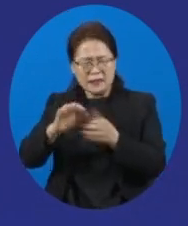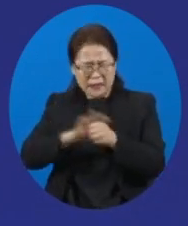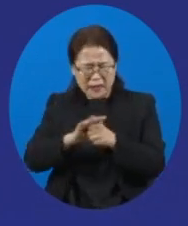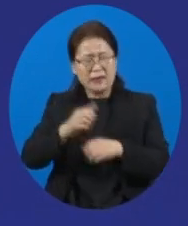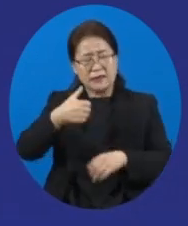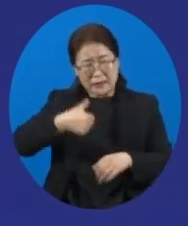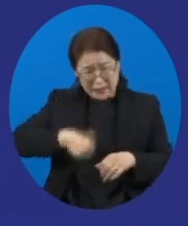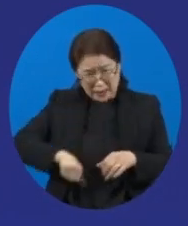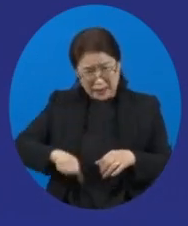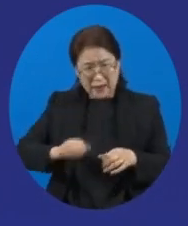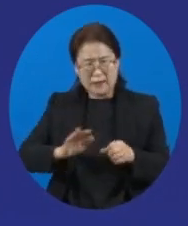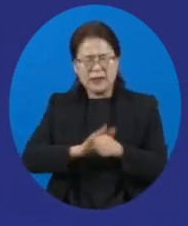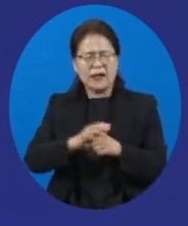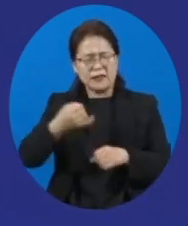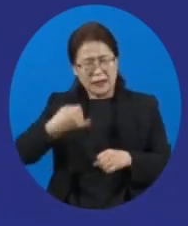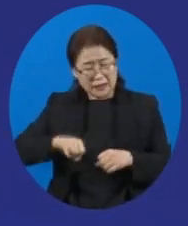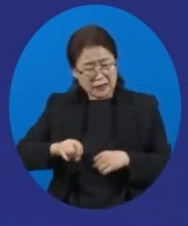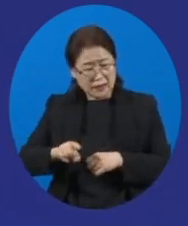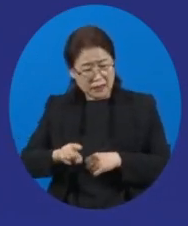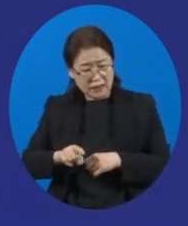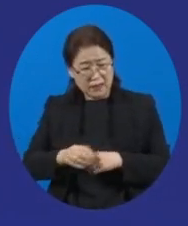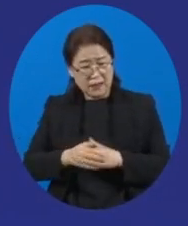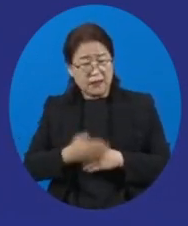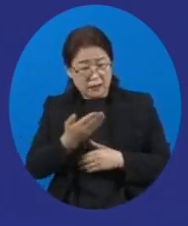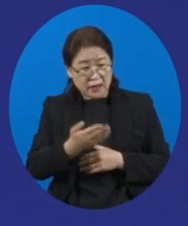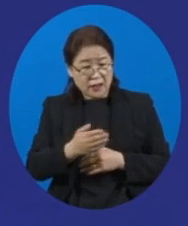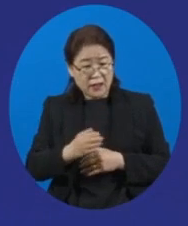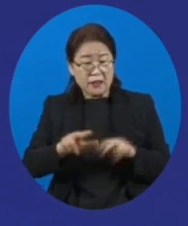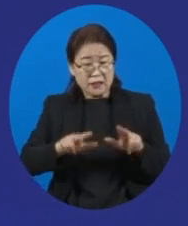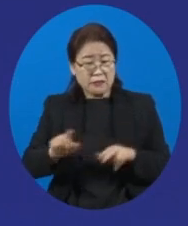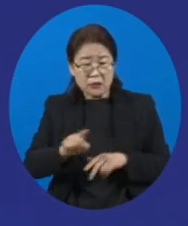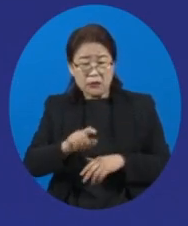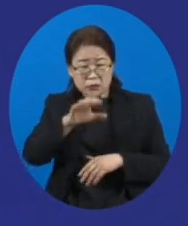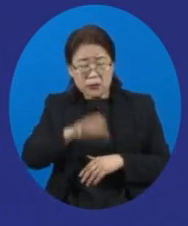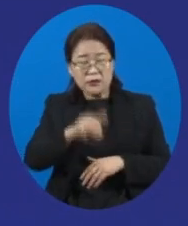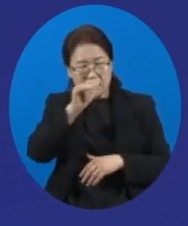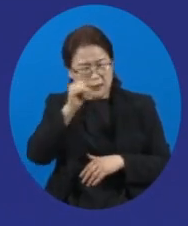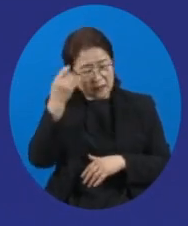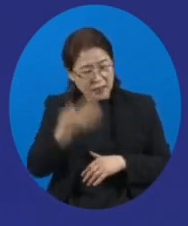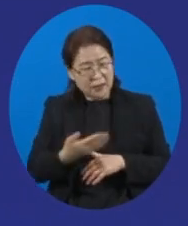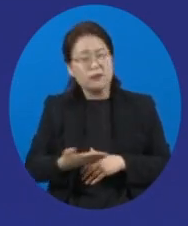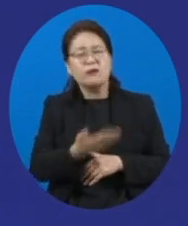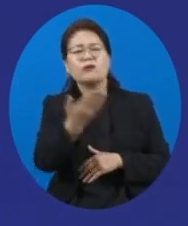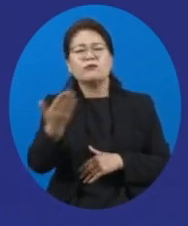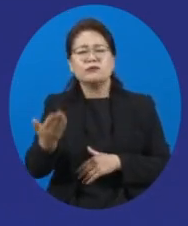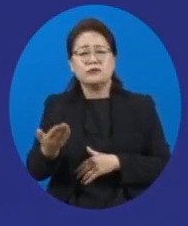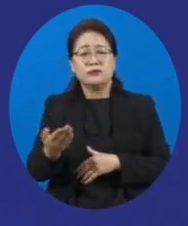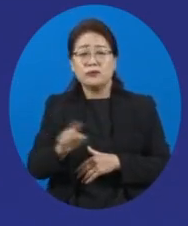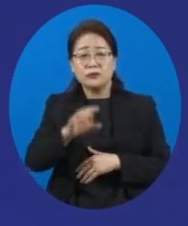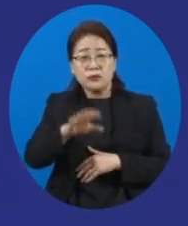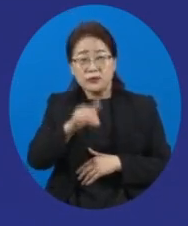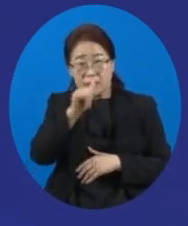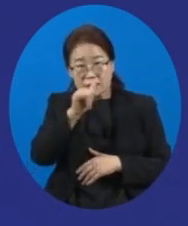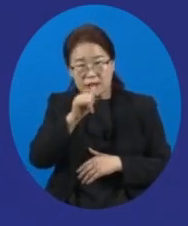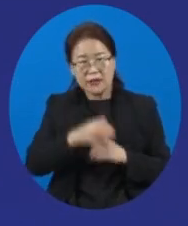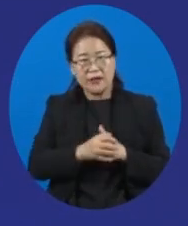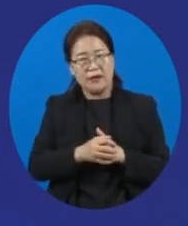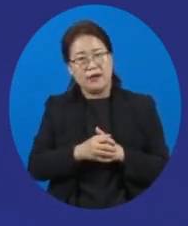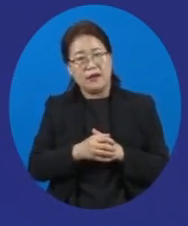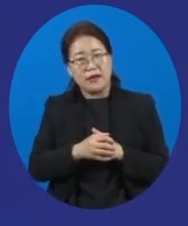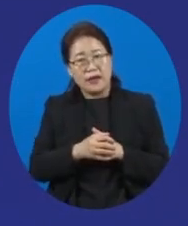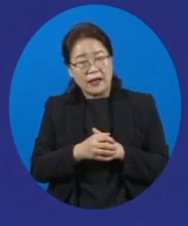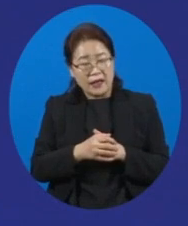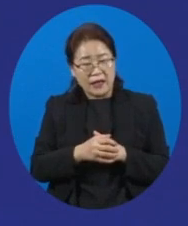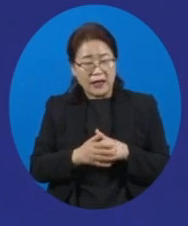딸아, 지금 내가 어디 있느냐? 여러분은 지금 어디에 있습니까? 아담처럼 불순종의